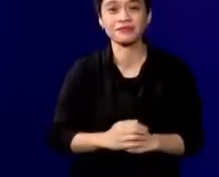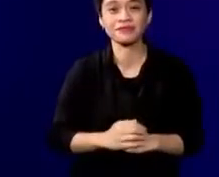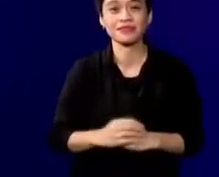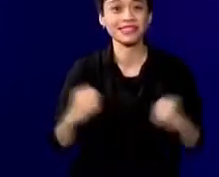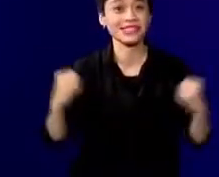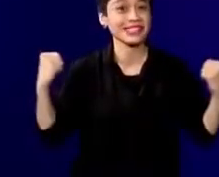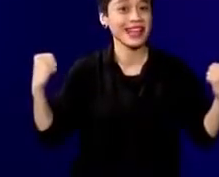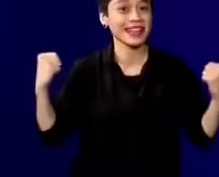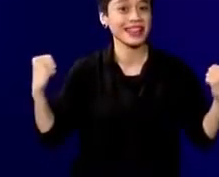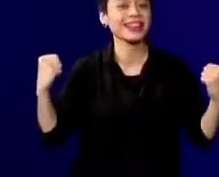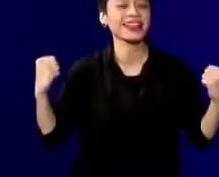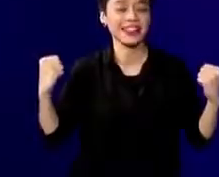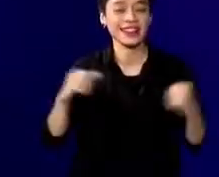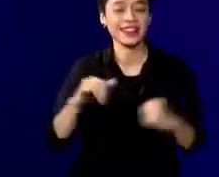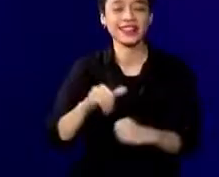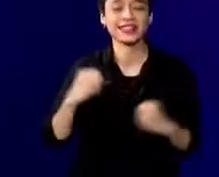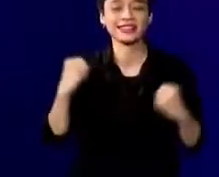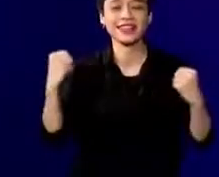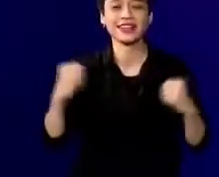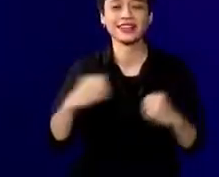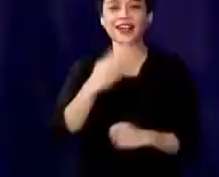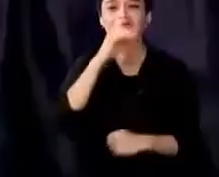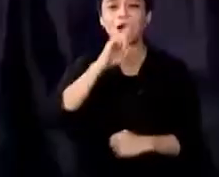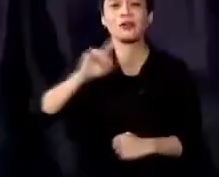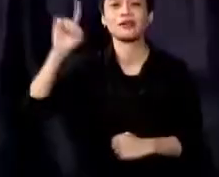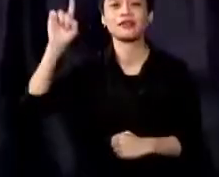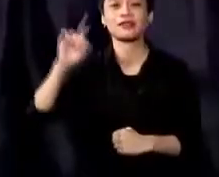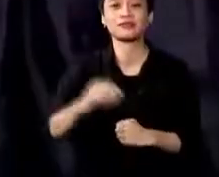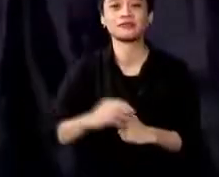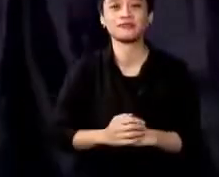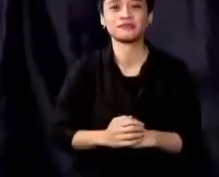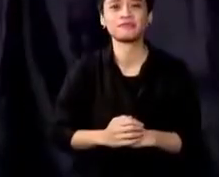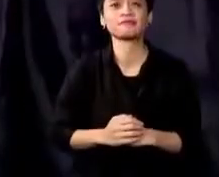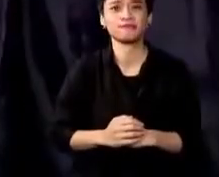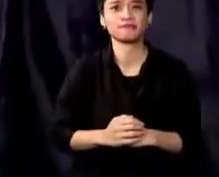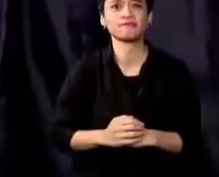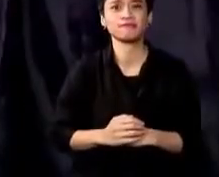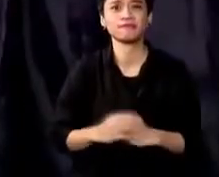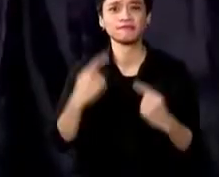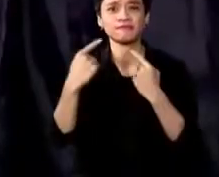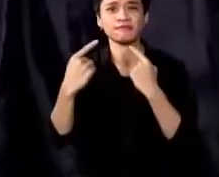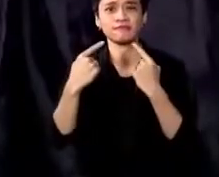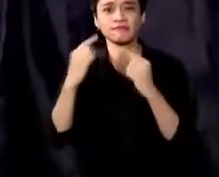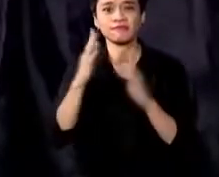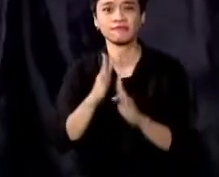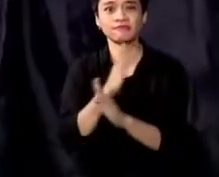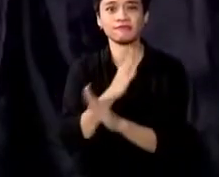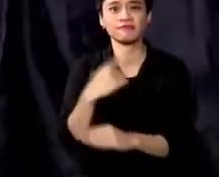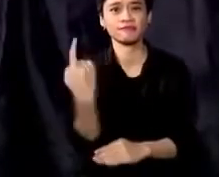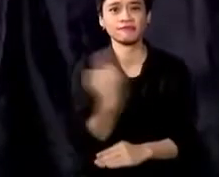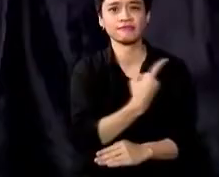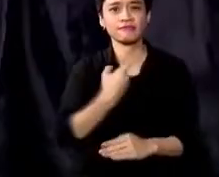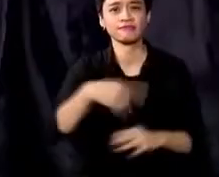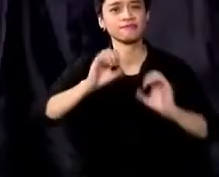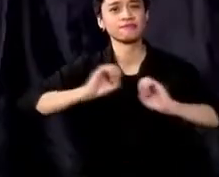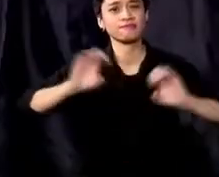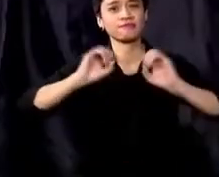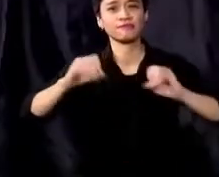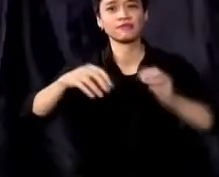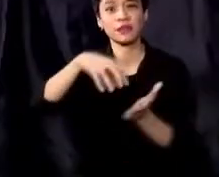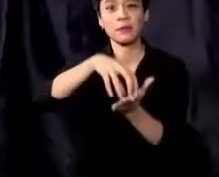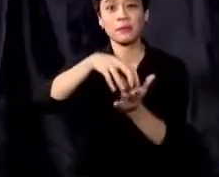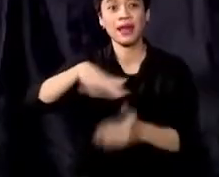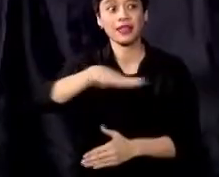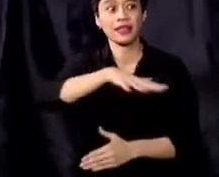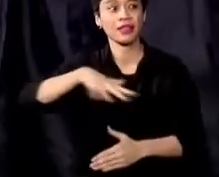sehat selalu ya sehat-sehat alhamdulillah dan Sebelum kita mulai perbincangan sebagai informasi pemirsa kondisi di studio saat ini telah